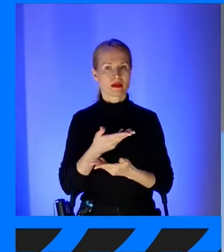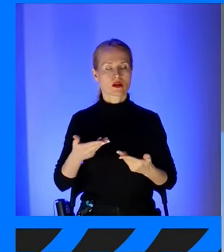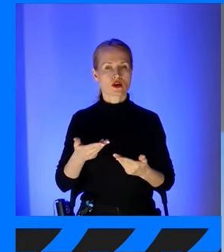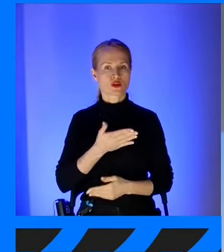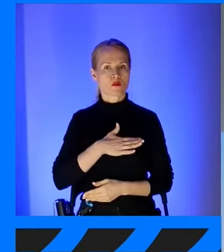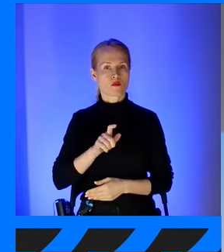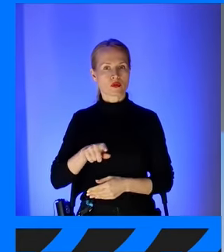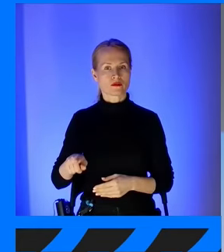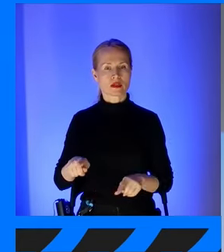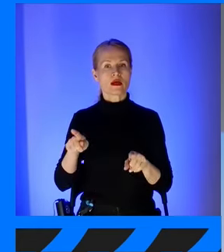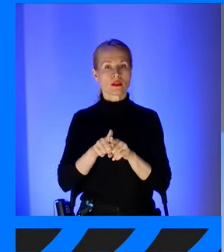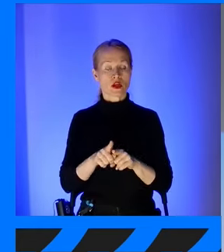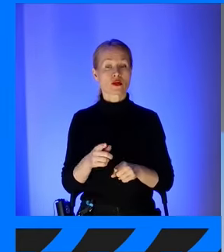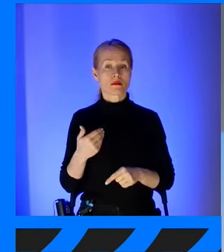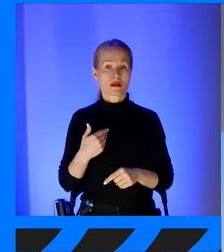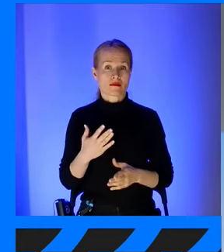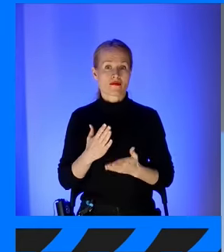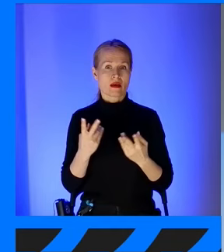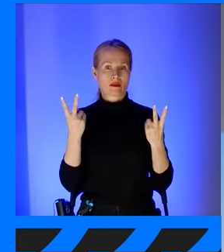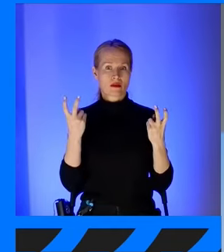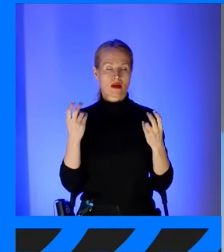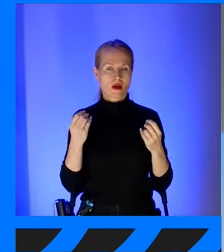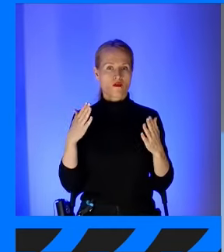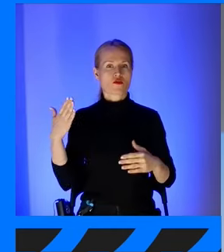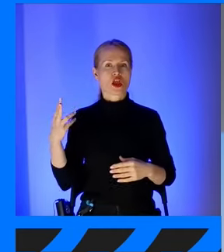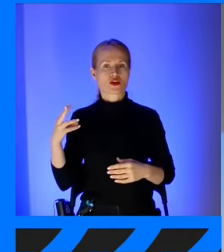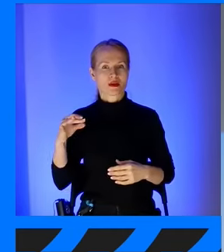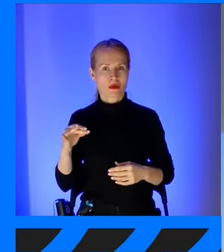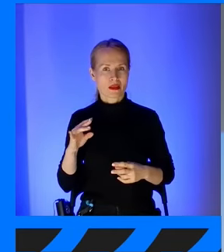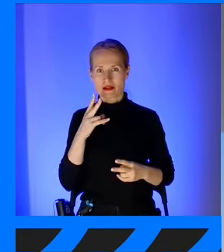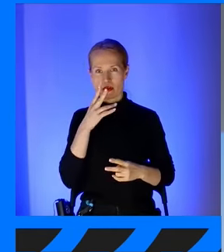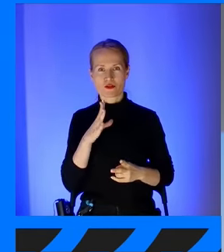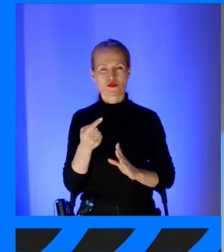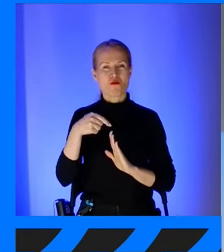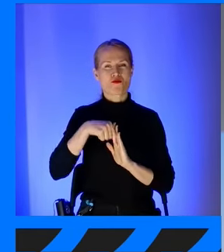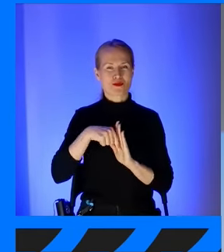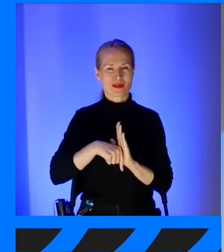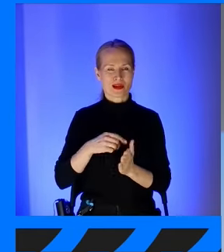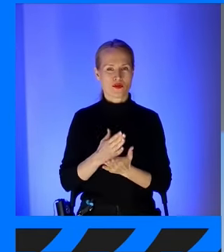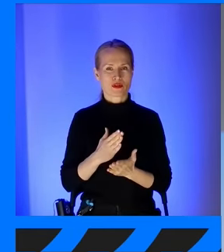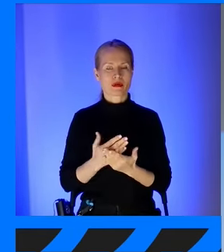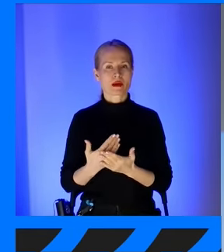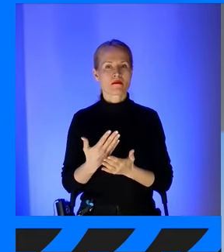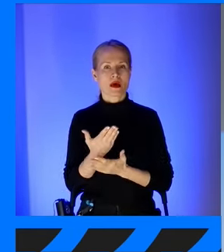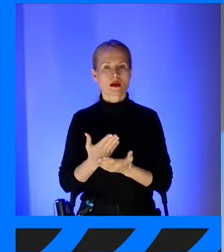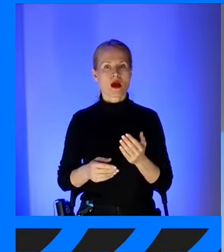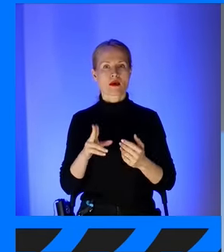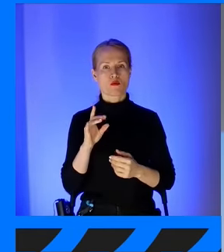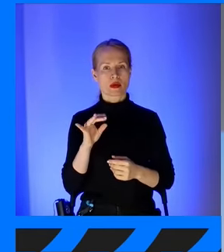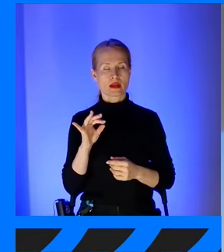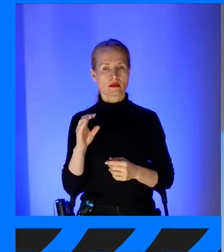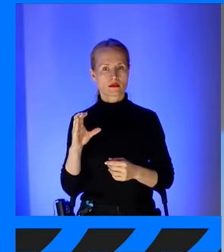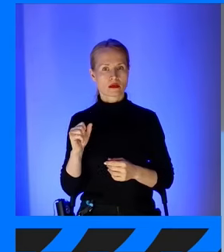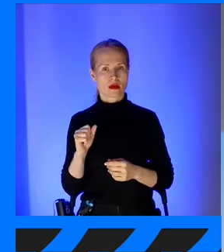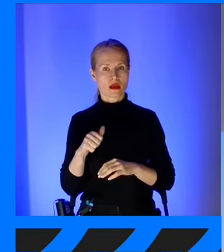пользователей мы таким же внешним являемся Несмотря на то что мы находимся внутри и там на примере например кубер с которым я активно